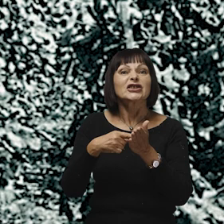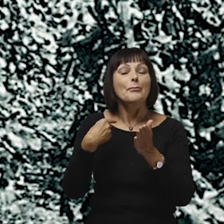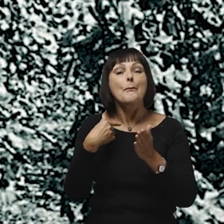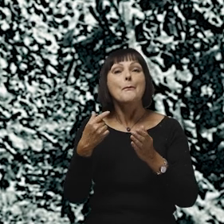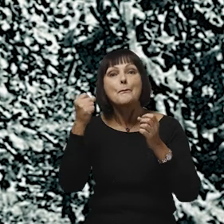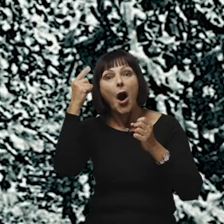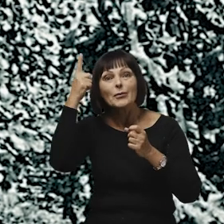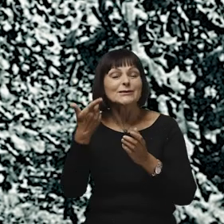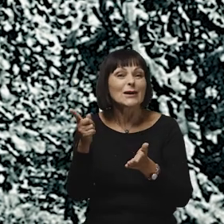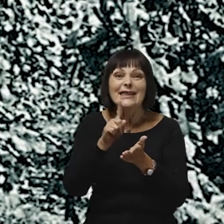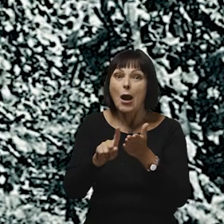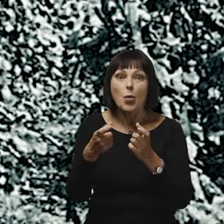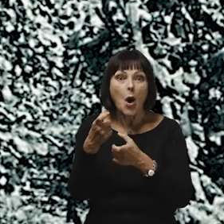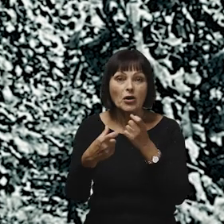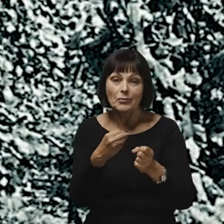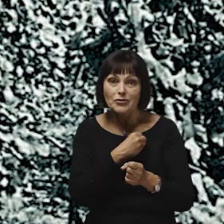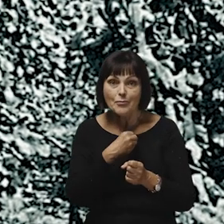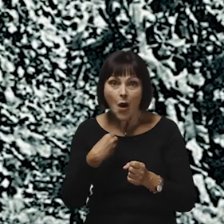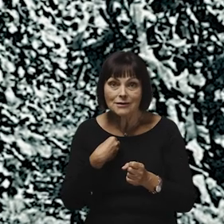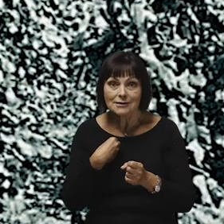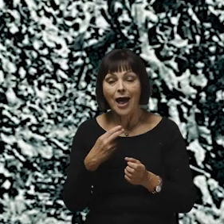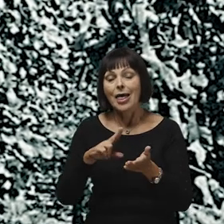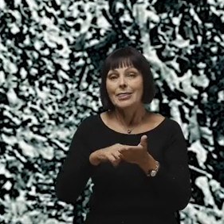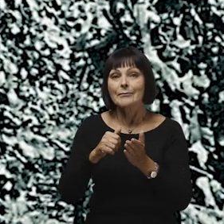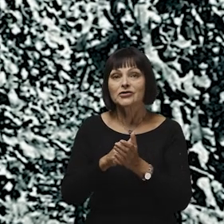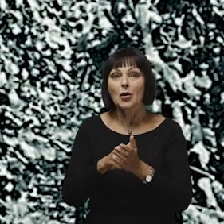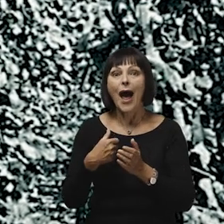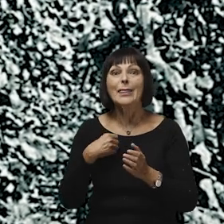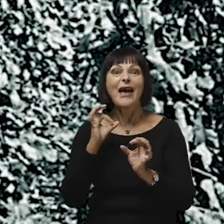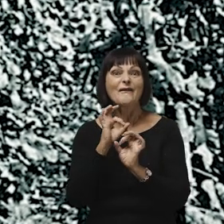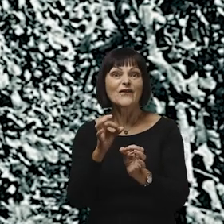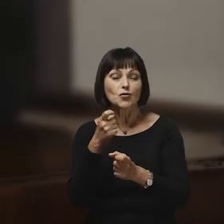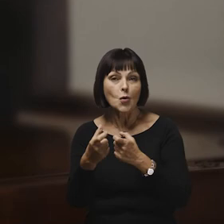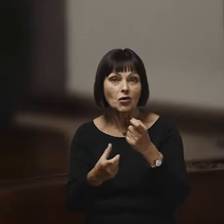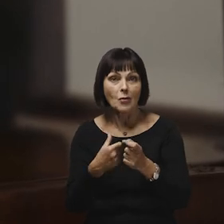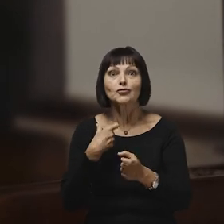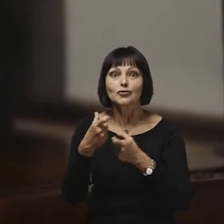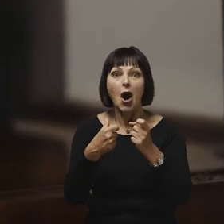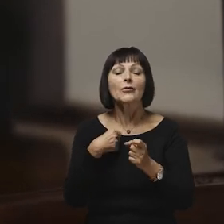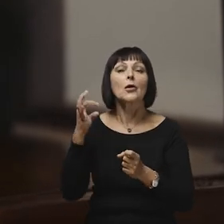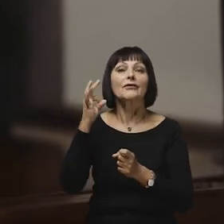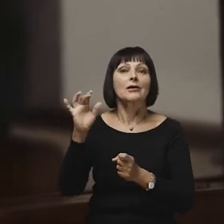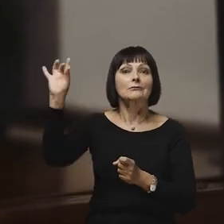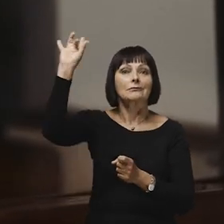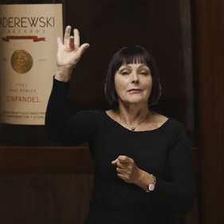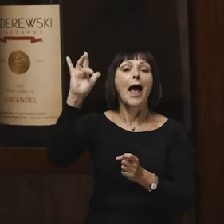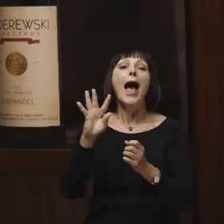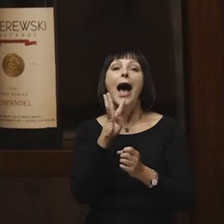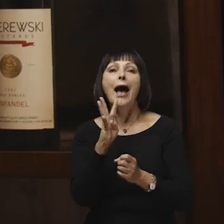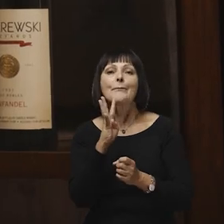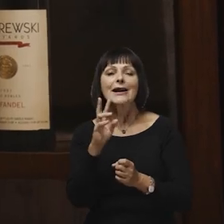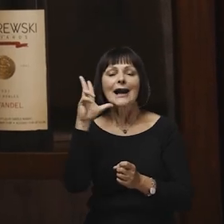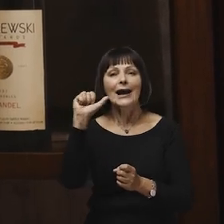inwestycje, których nie udało się zrealizować w Kąśnej, jak na przykład założenie winnicy, zrealizował na swoim ranczu w Paso Robles w